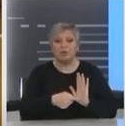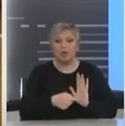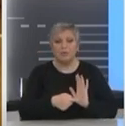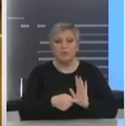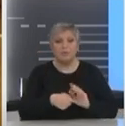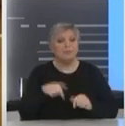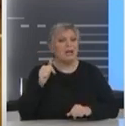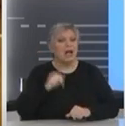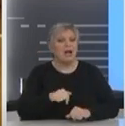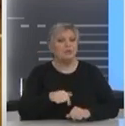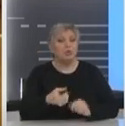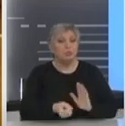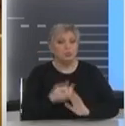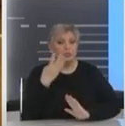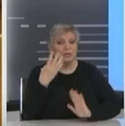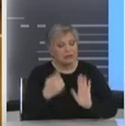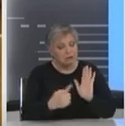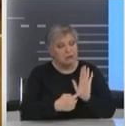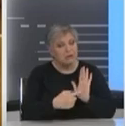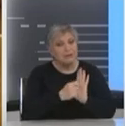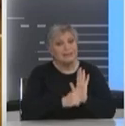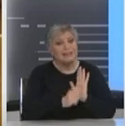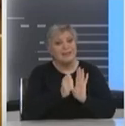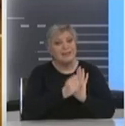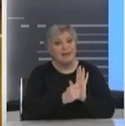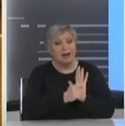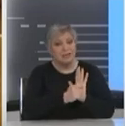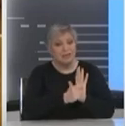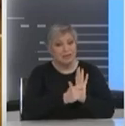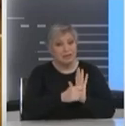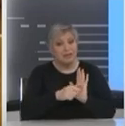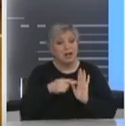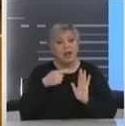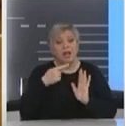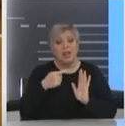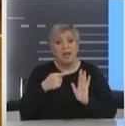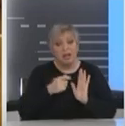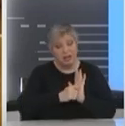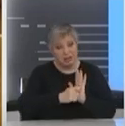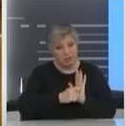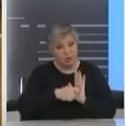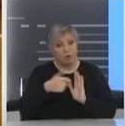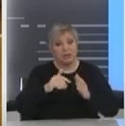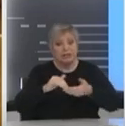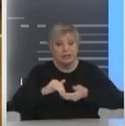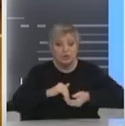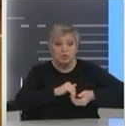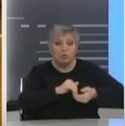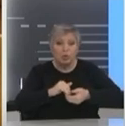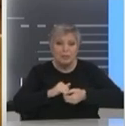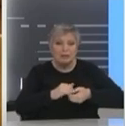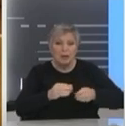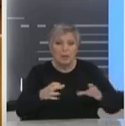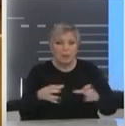λοιπόν δεν αλλάζει τον τρόπο λήψης απόφασης για απεργία, η οποία συνεχίζει να